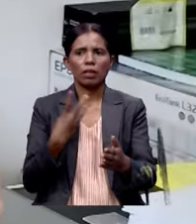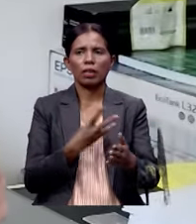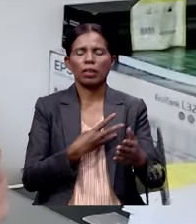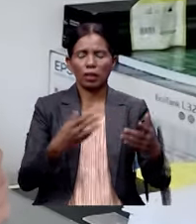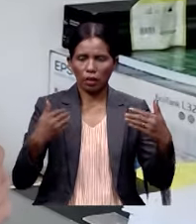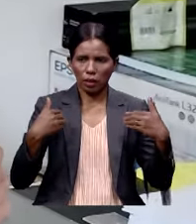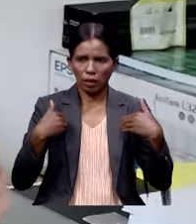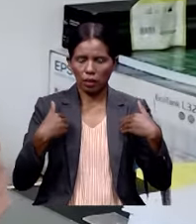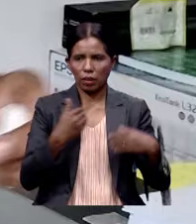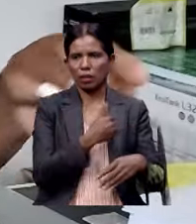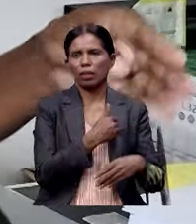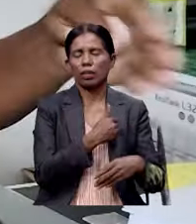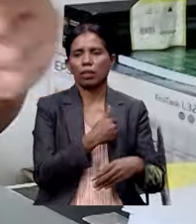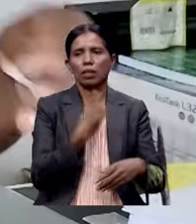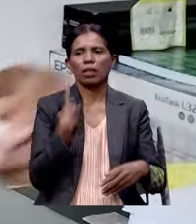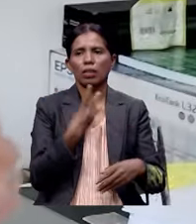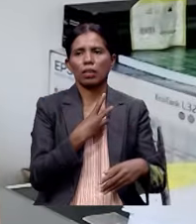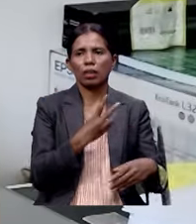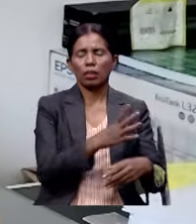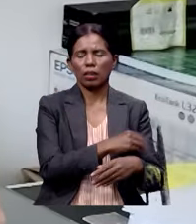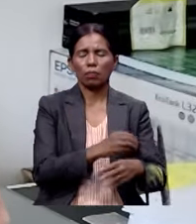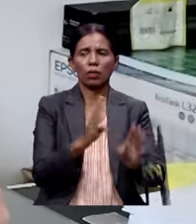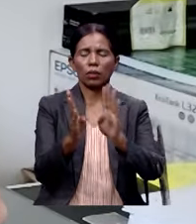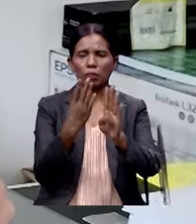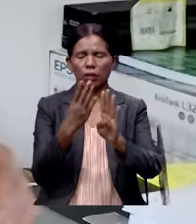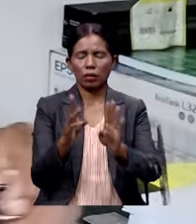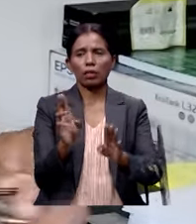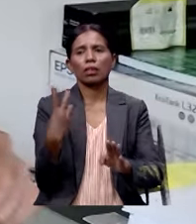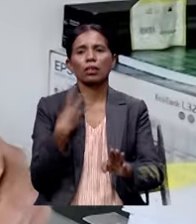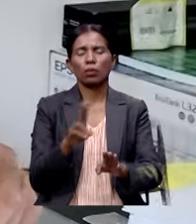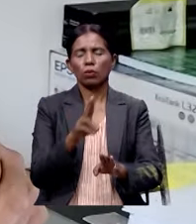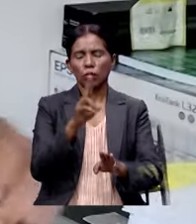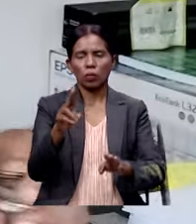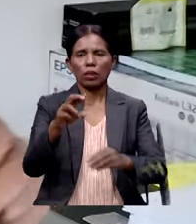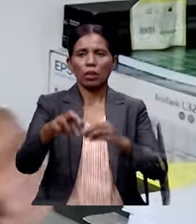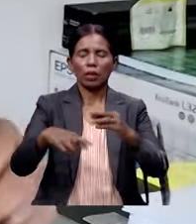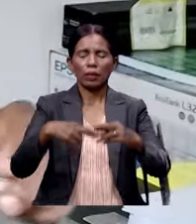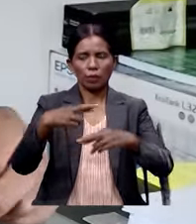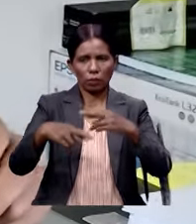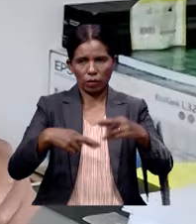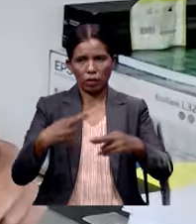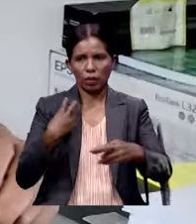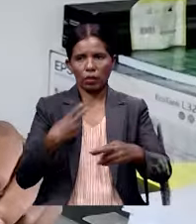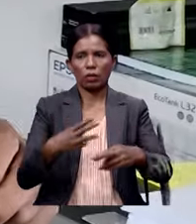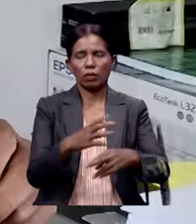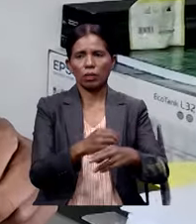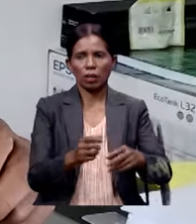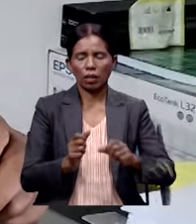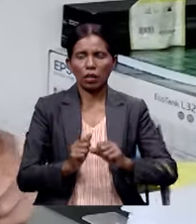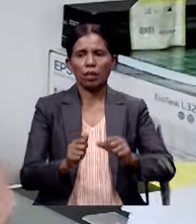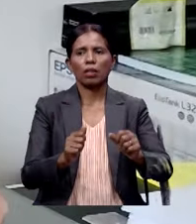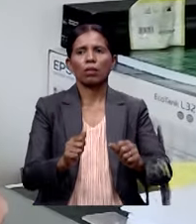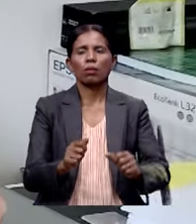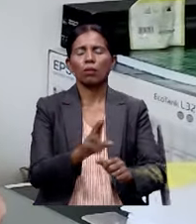be sedauk ne ita iha tamba oromatan ita uza be rora. Nebe ita dudu orama rora ne halai seestiana be oromatan